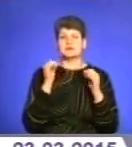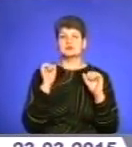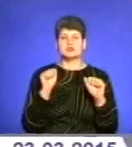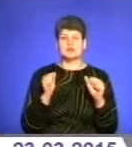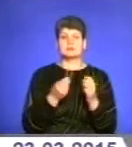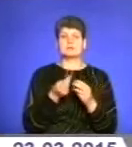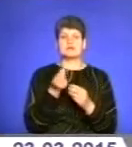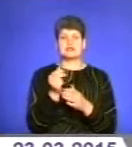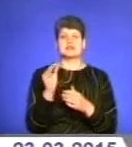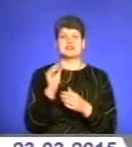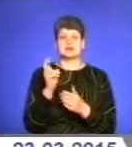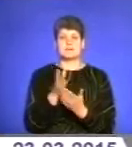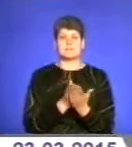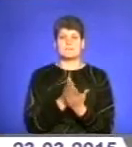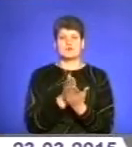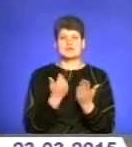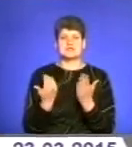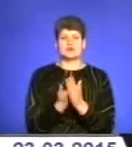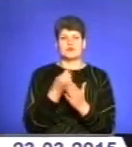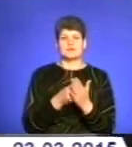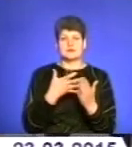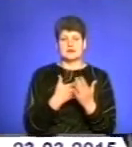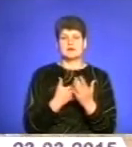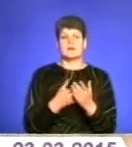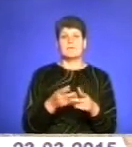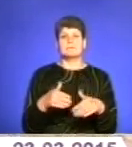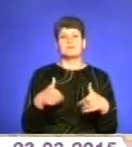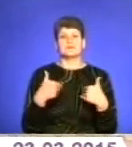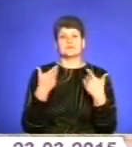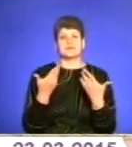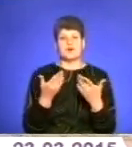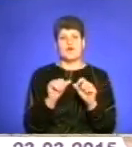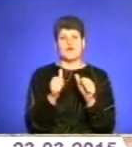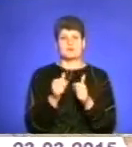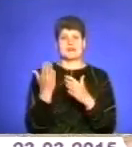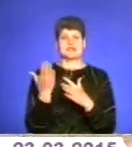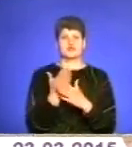оплатити комунальні послуги за новими тарифами, наполегливо радять оформити субсидію.